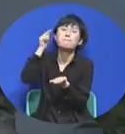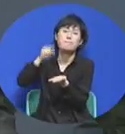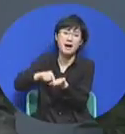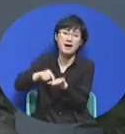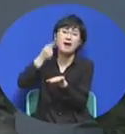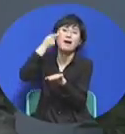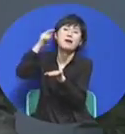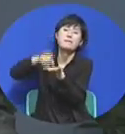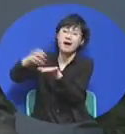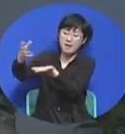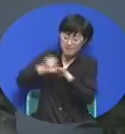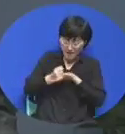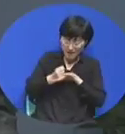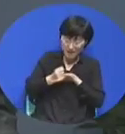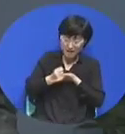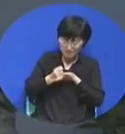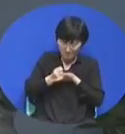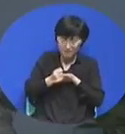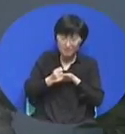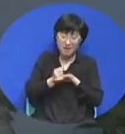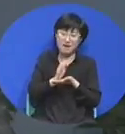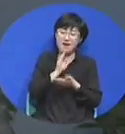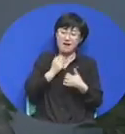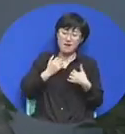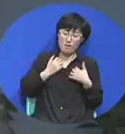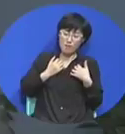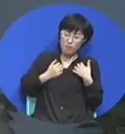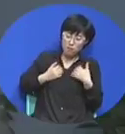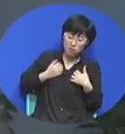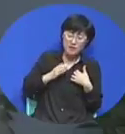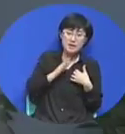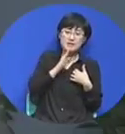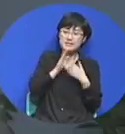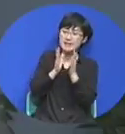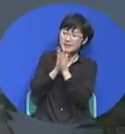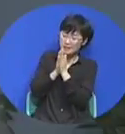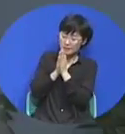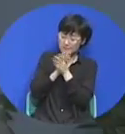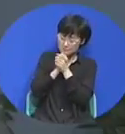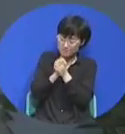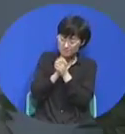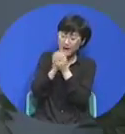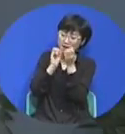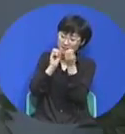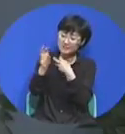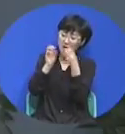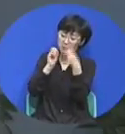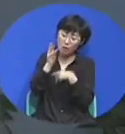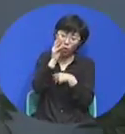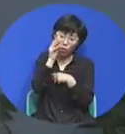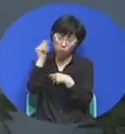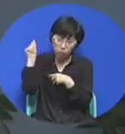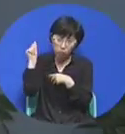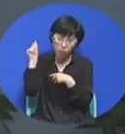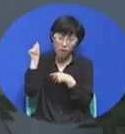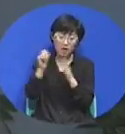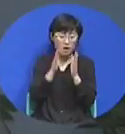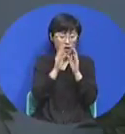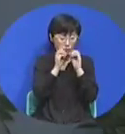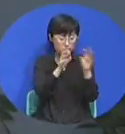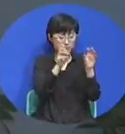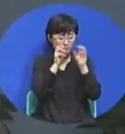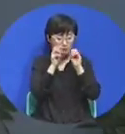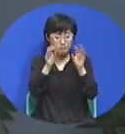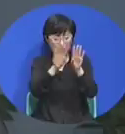And realistically, from that moment on, all the answers began. 그때부터 전도문 세 개로 열렸어요. From that moment on, the evangelism doors